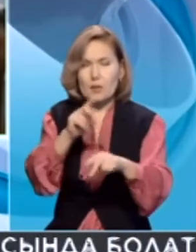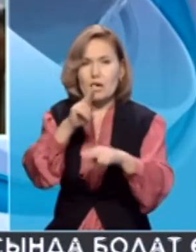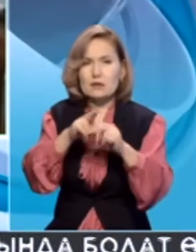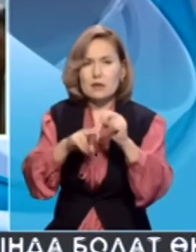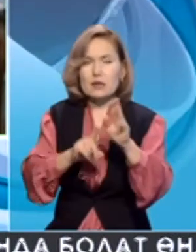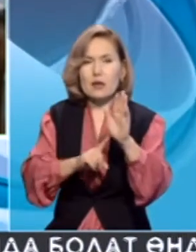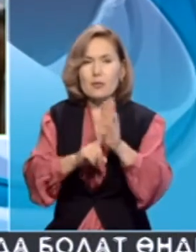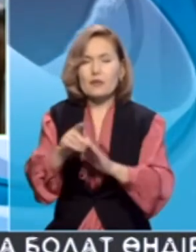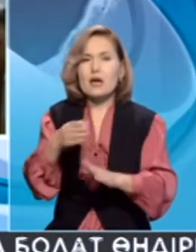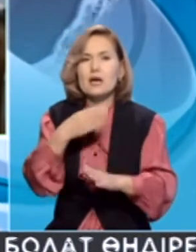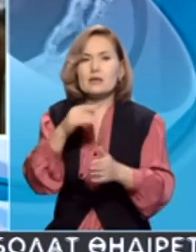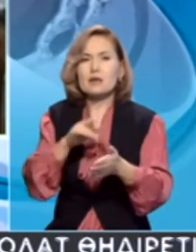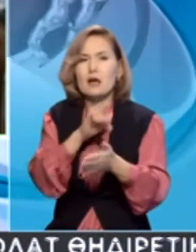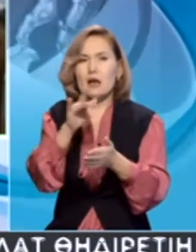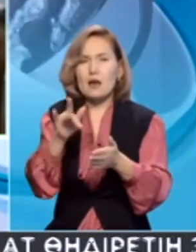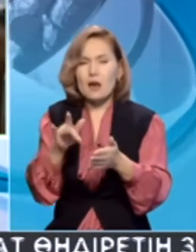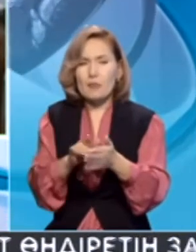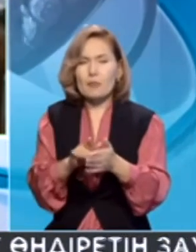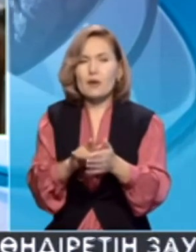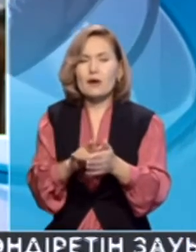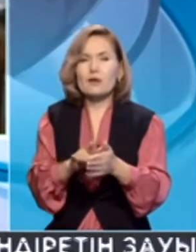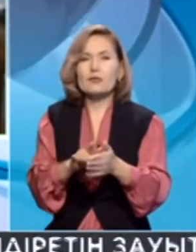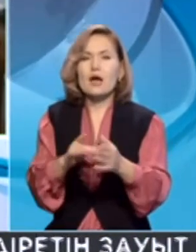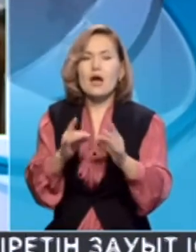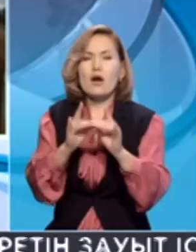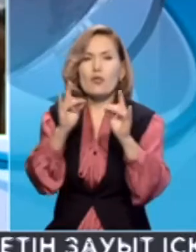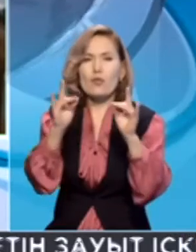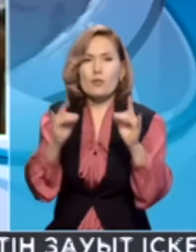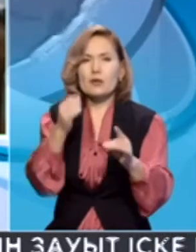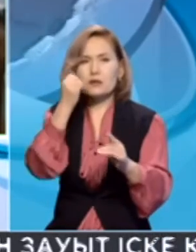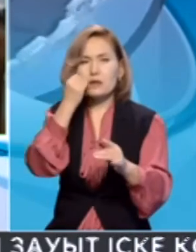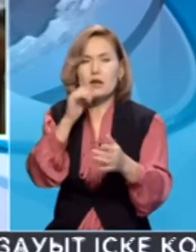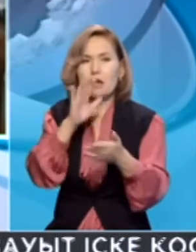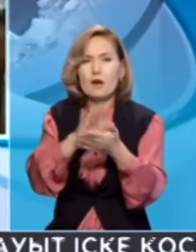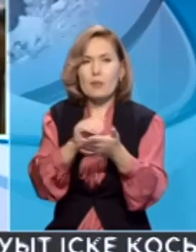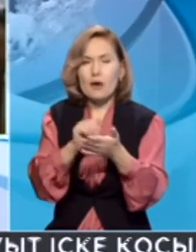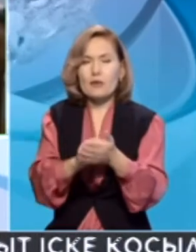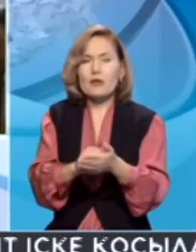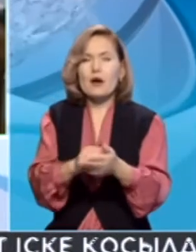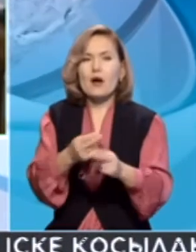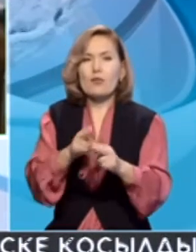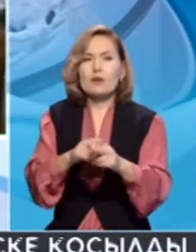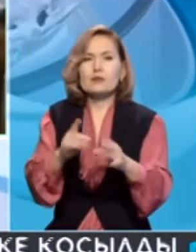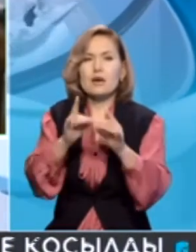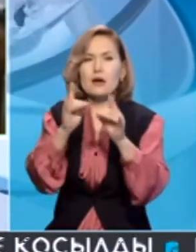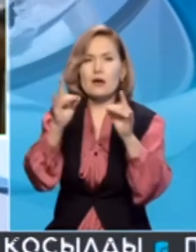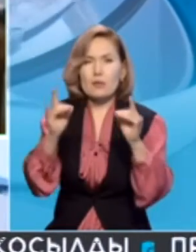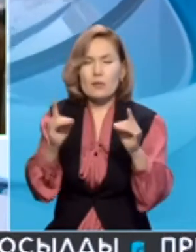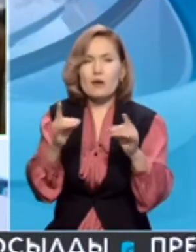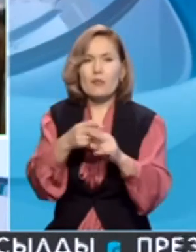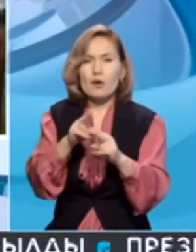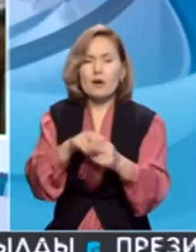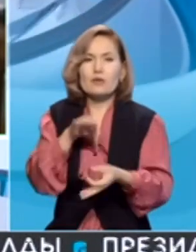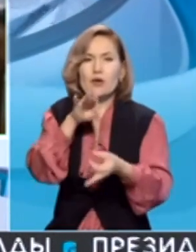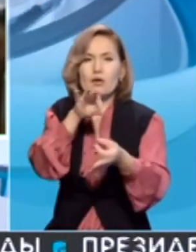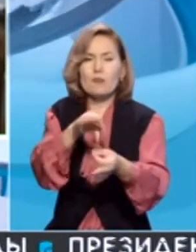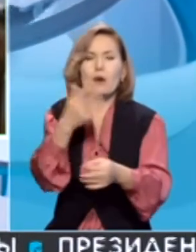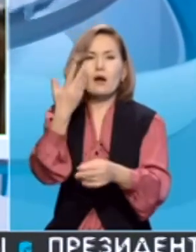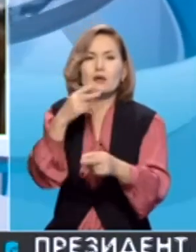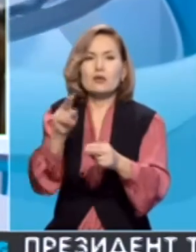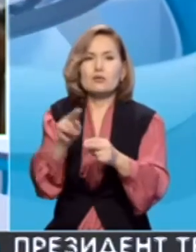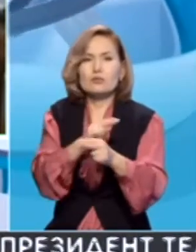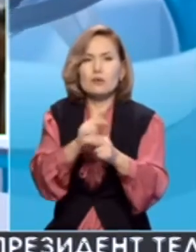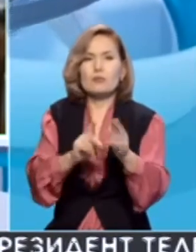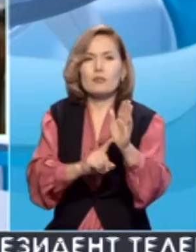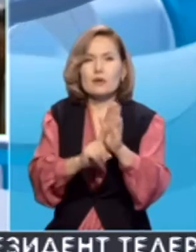Ал Семейдегі Ертіс арқылы өтетін екі көпірдің де жағдайы мәз емес. Қазір бір апаттық жағдайда, ал аспалы көпір қараусыз қалған. Қашан жөнделеді?